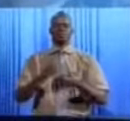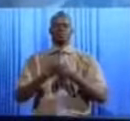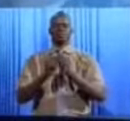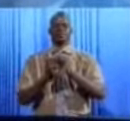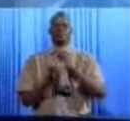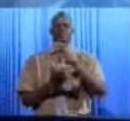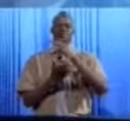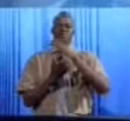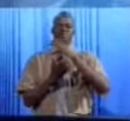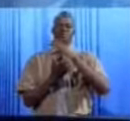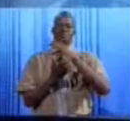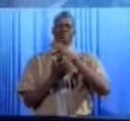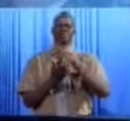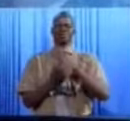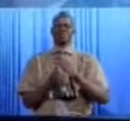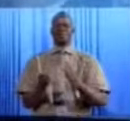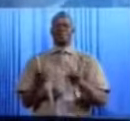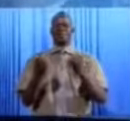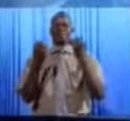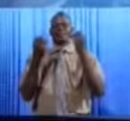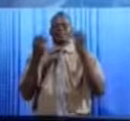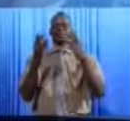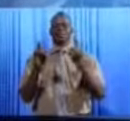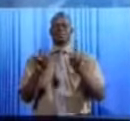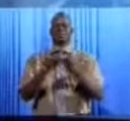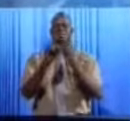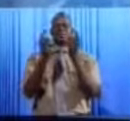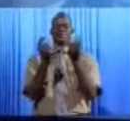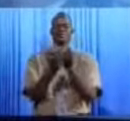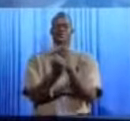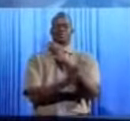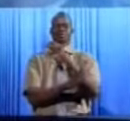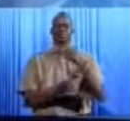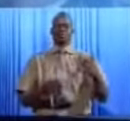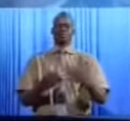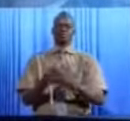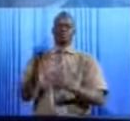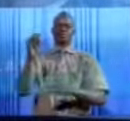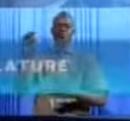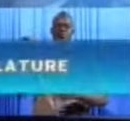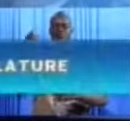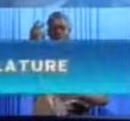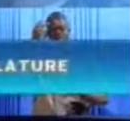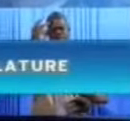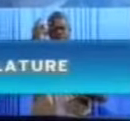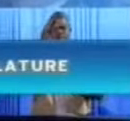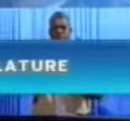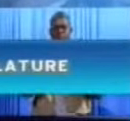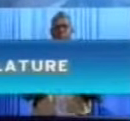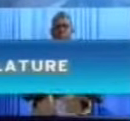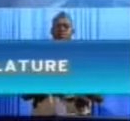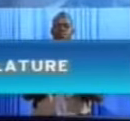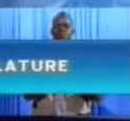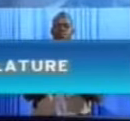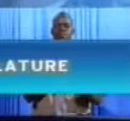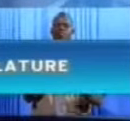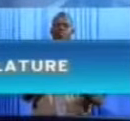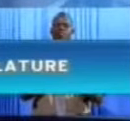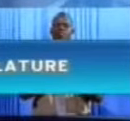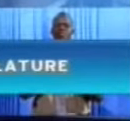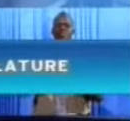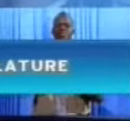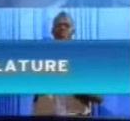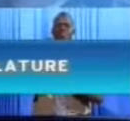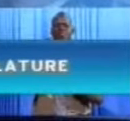techniques de nombreuses délégations étrangères à l'ict à ouagadougou pour assister à l'ouverture de la première session ordinaire de l'année